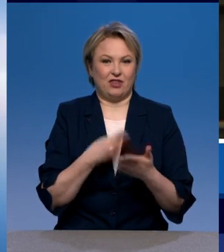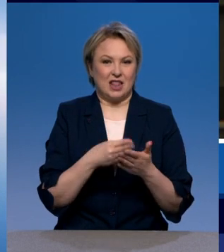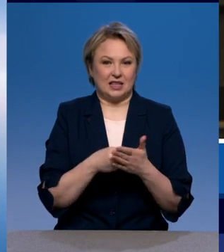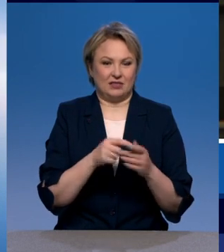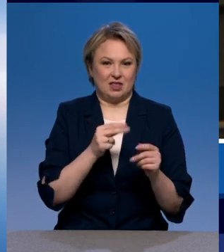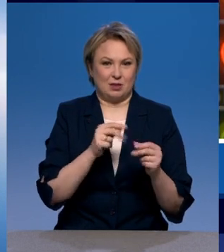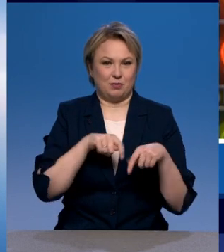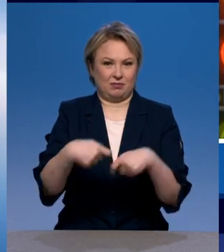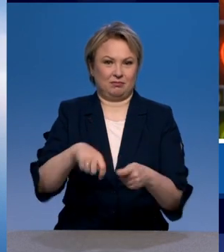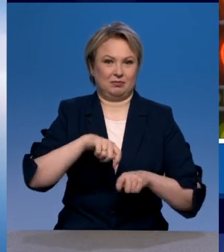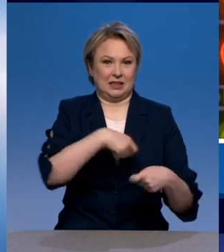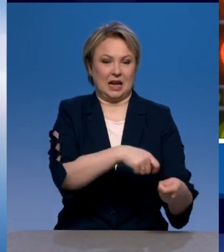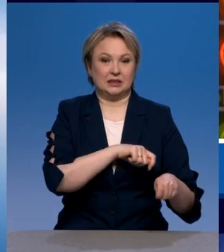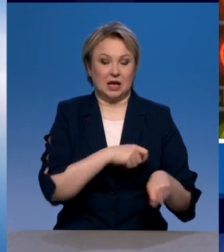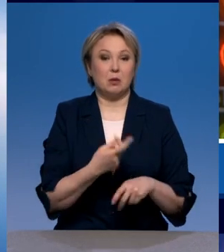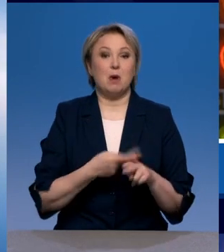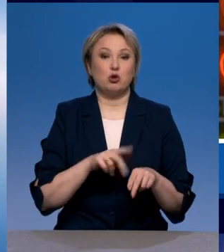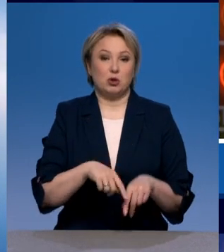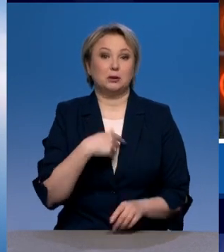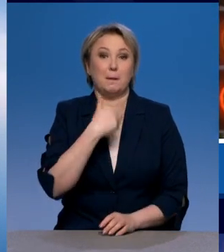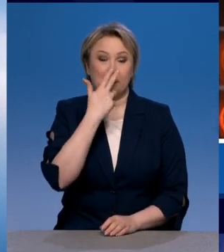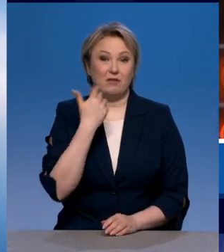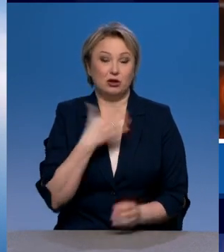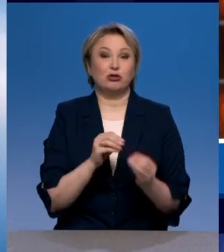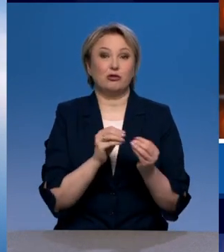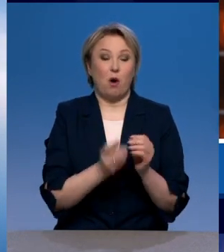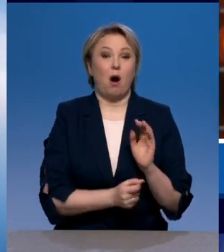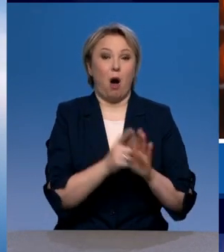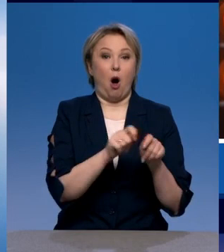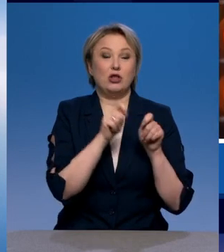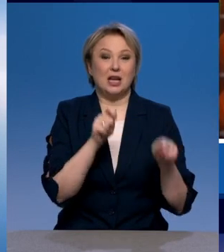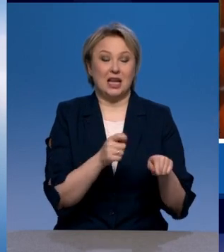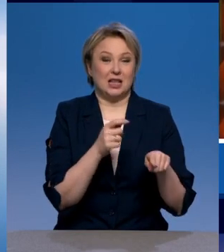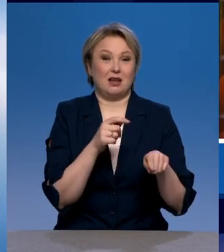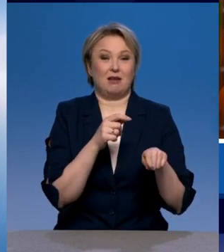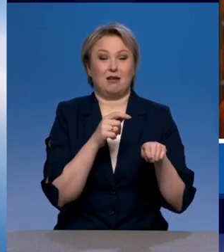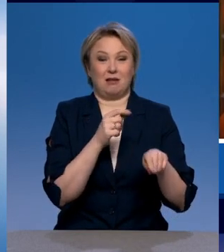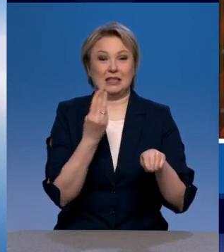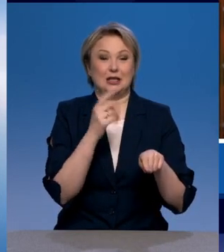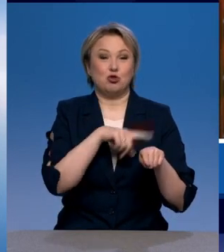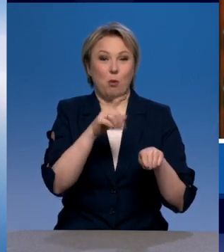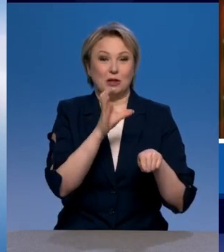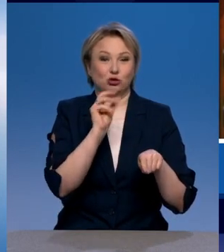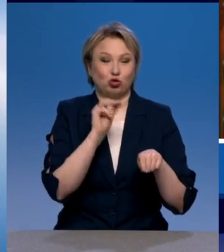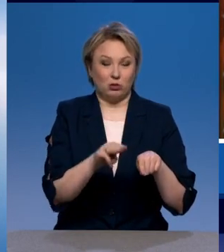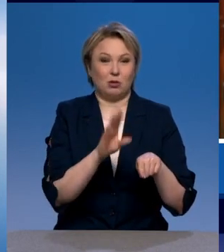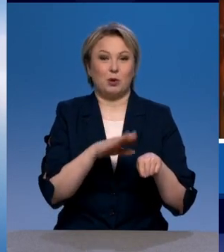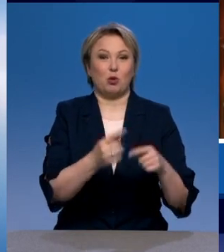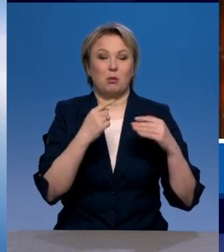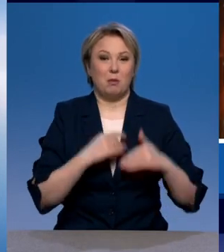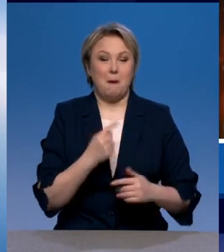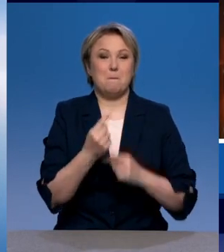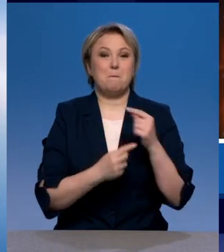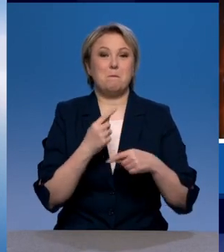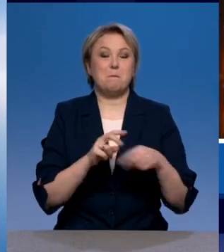нас привычное открытие счета, перевод через расчетный счет банка. Но единственное,